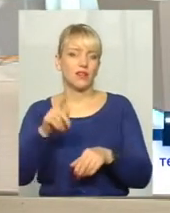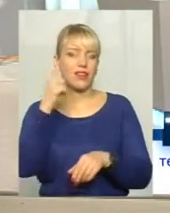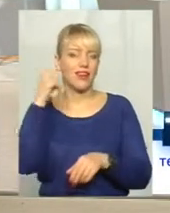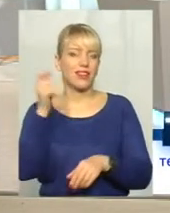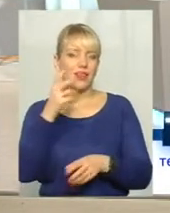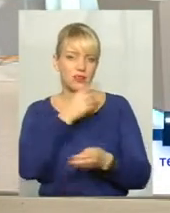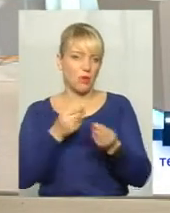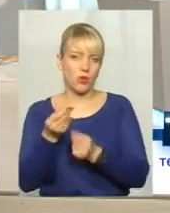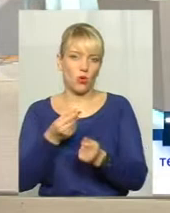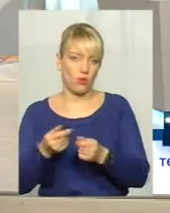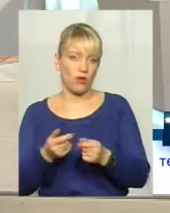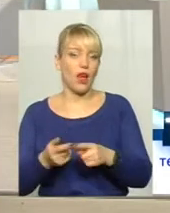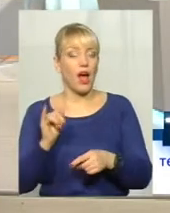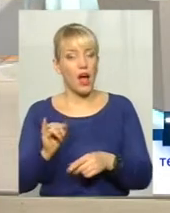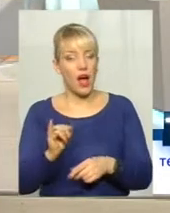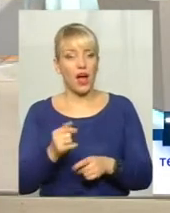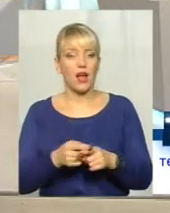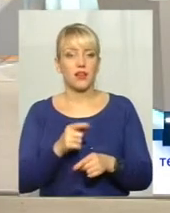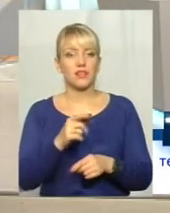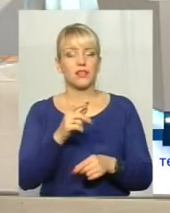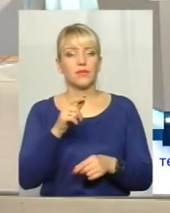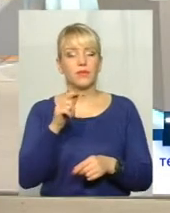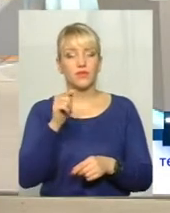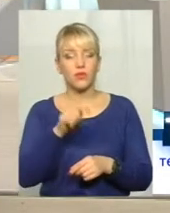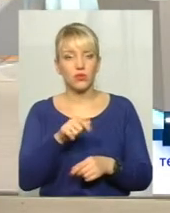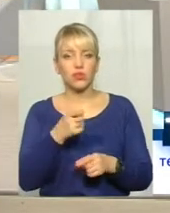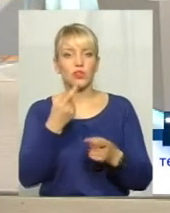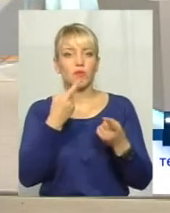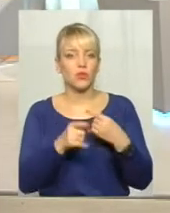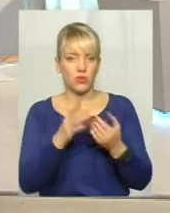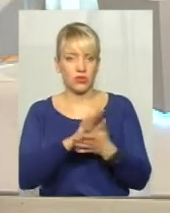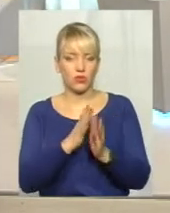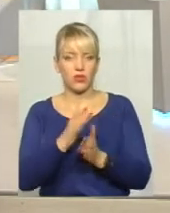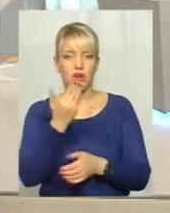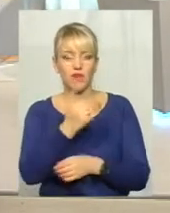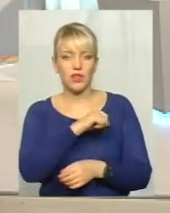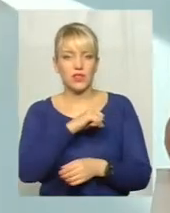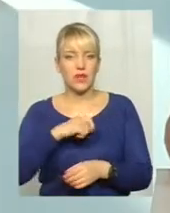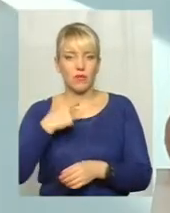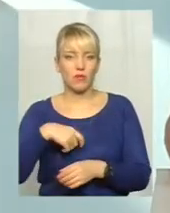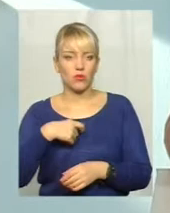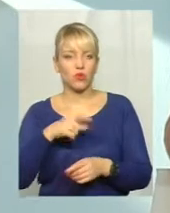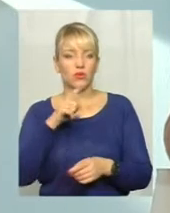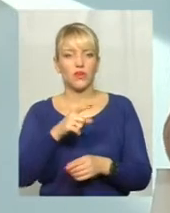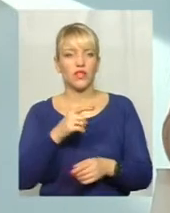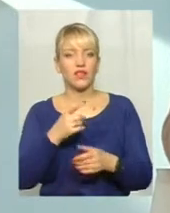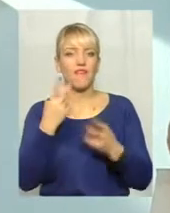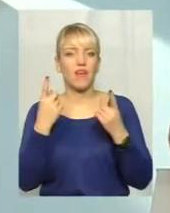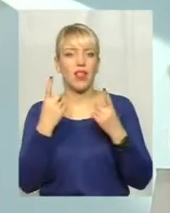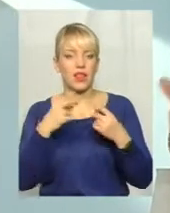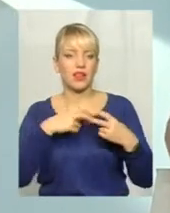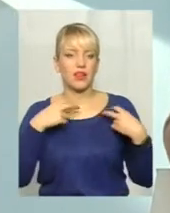зрозуміло. А з НАБУ ситуація ще в іншому. Вони навіть самі по собі, у них репутаційні дуже великі ризики. Чому? Тому